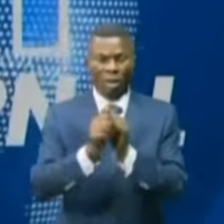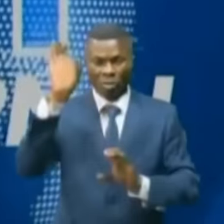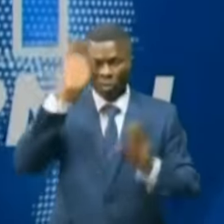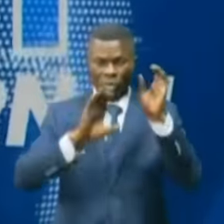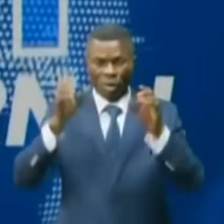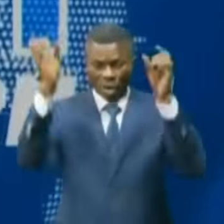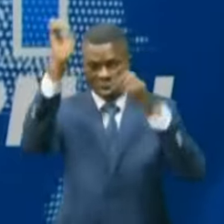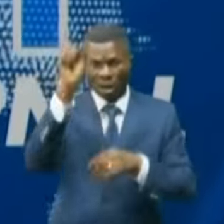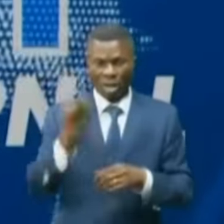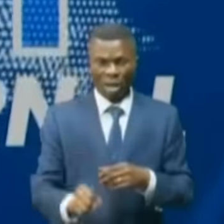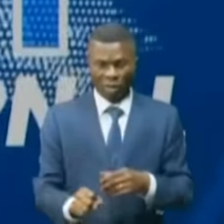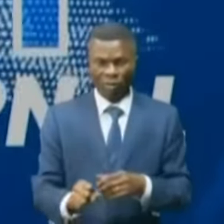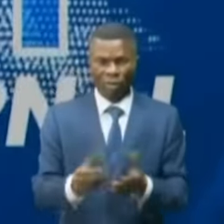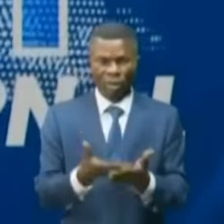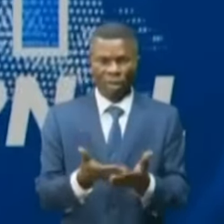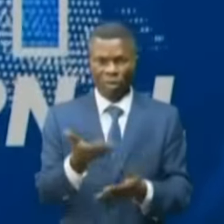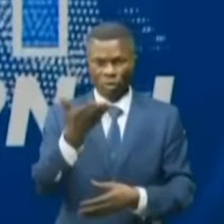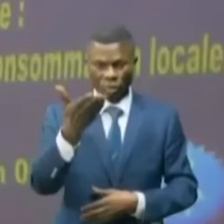Afrique subsaharienne.